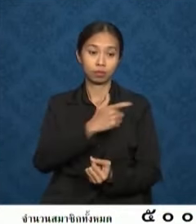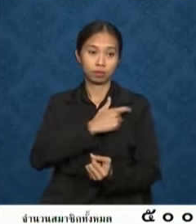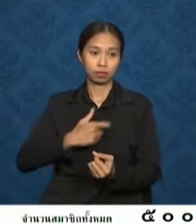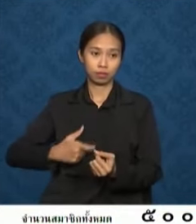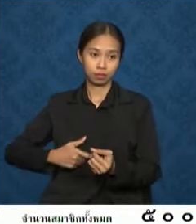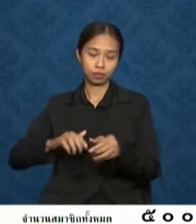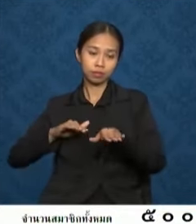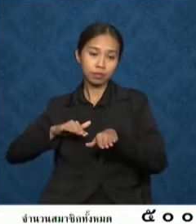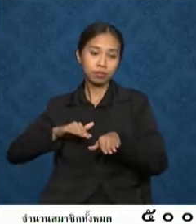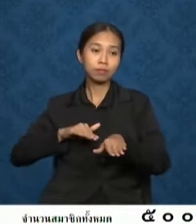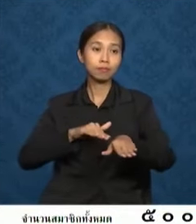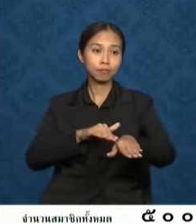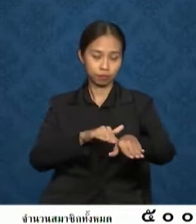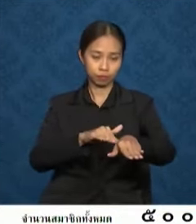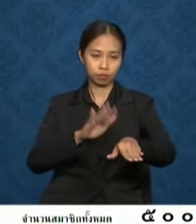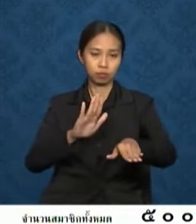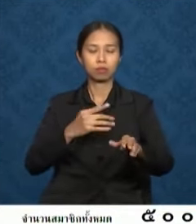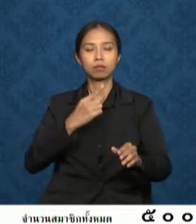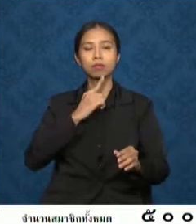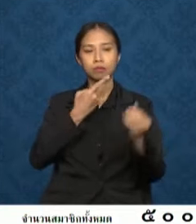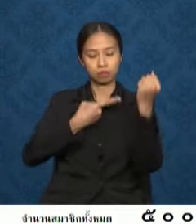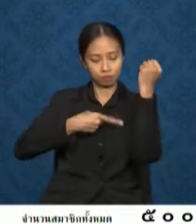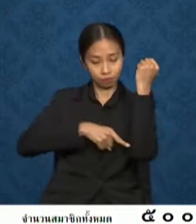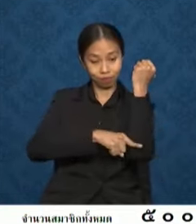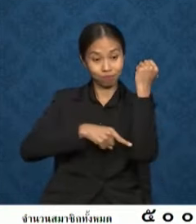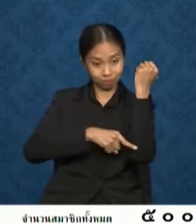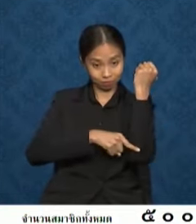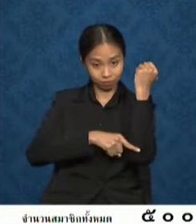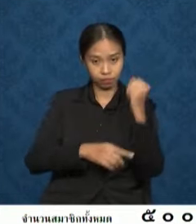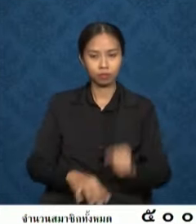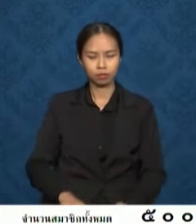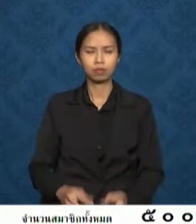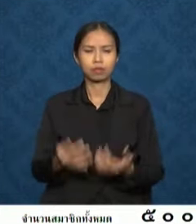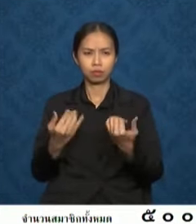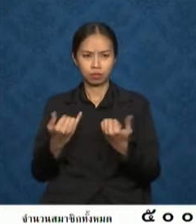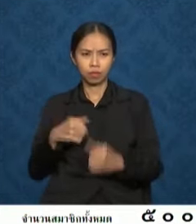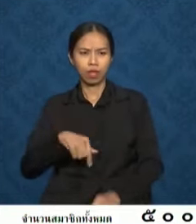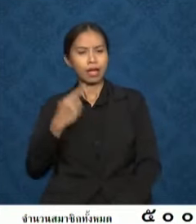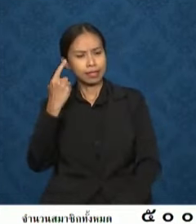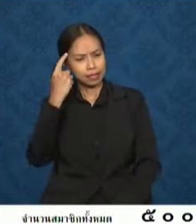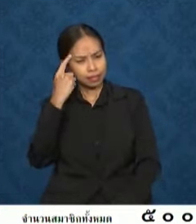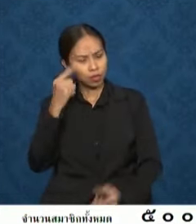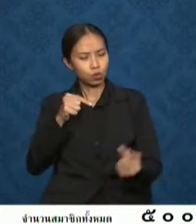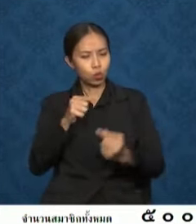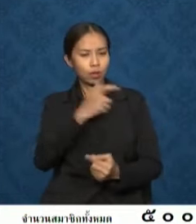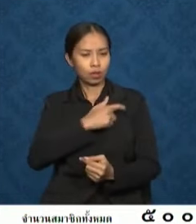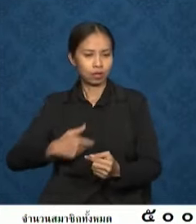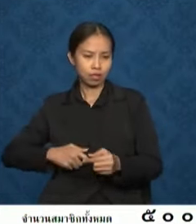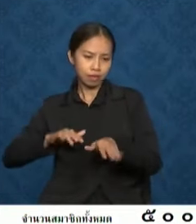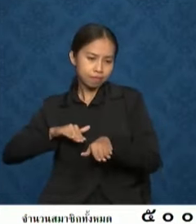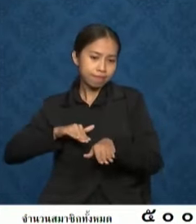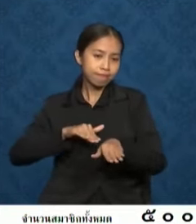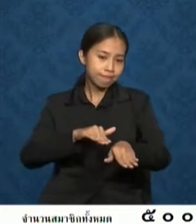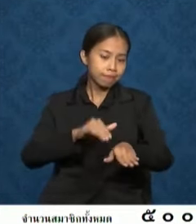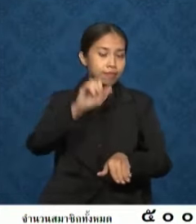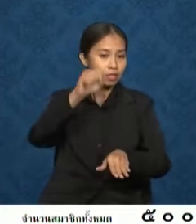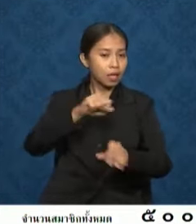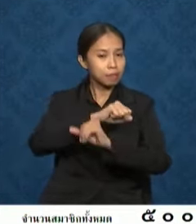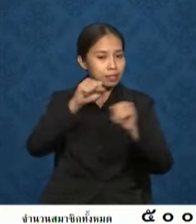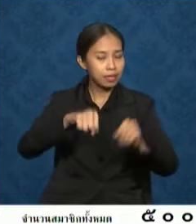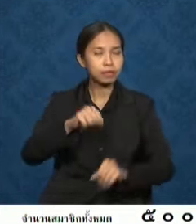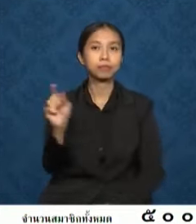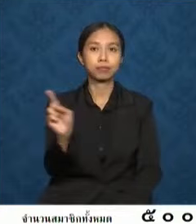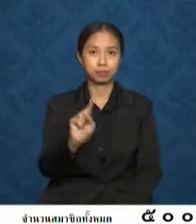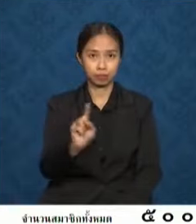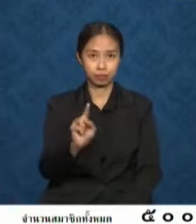กรมสมเด็จพระเทพยังไม่ต้องคิดนะครับว่าเป็นขบวนเสด็จหรือไม่อย่างไรแต่เราต้องยอมรับกันก่อนครับ